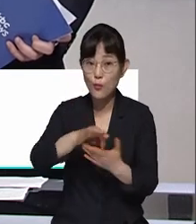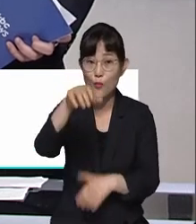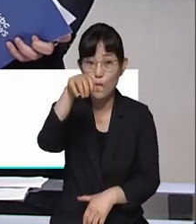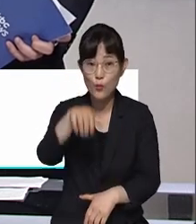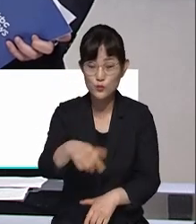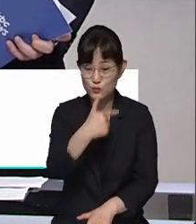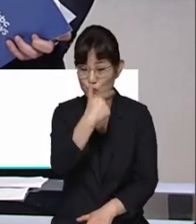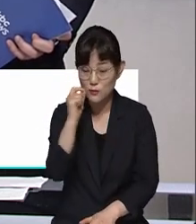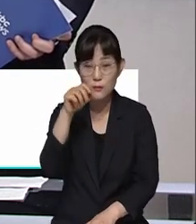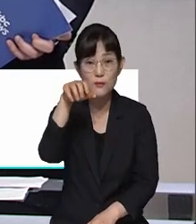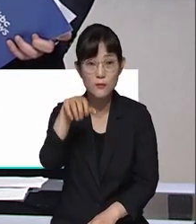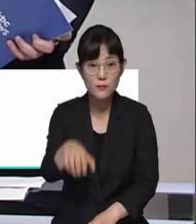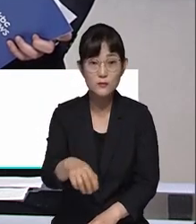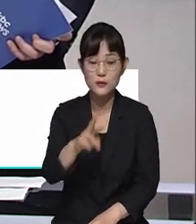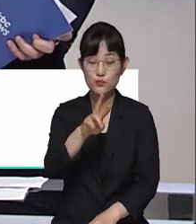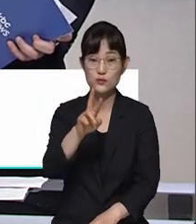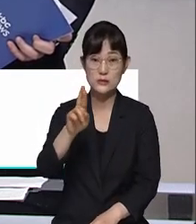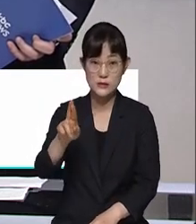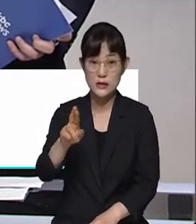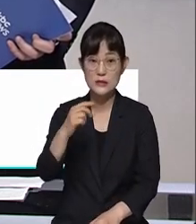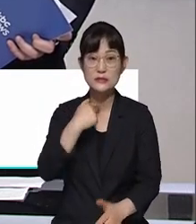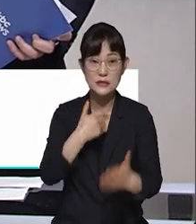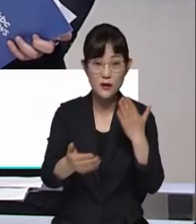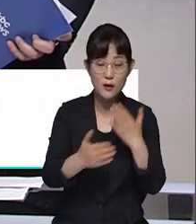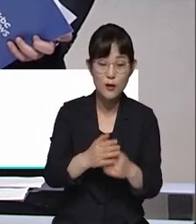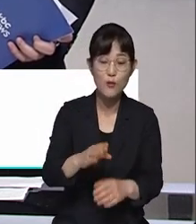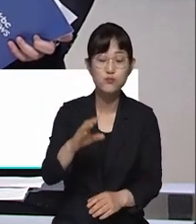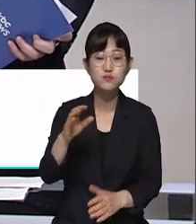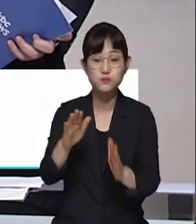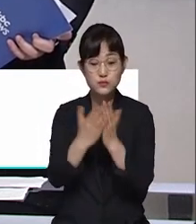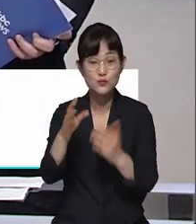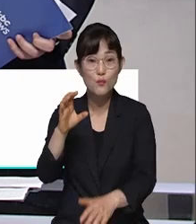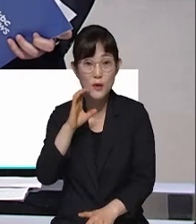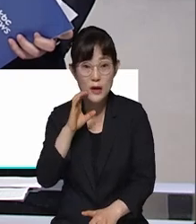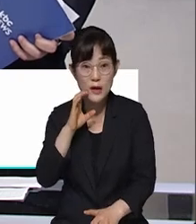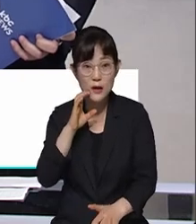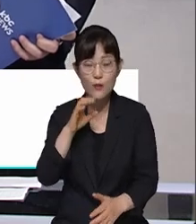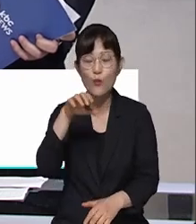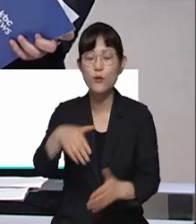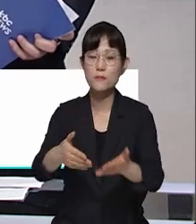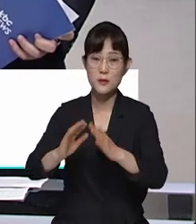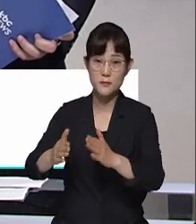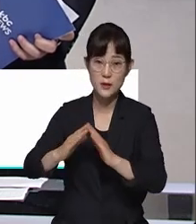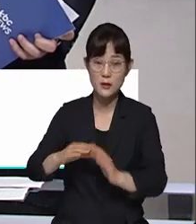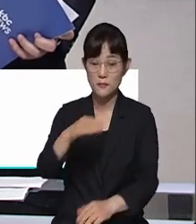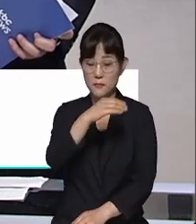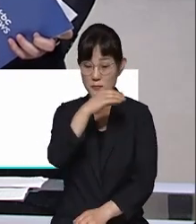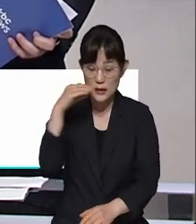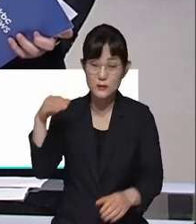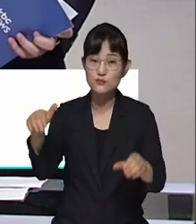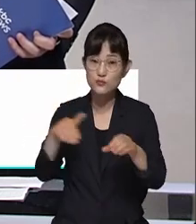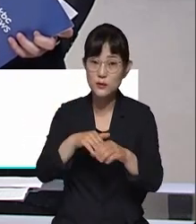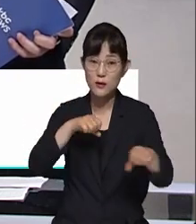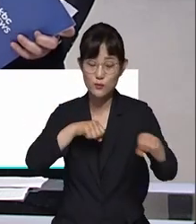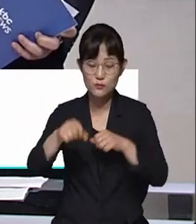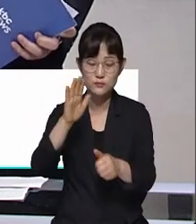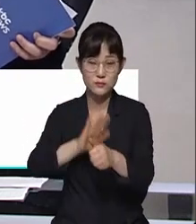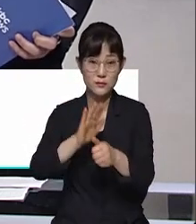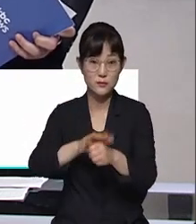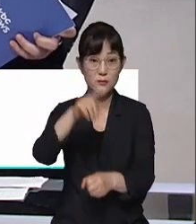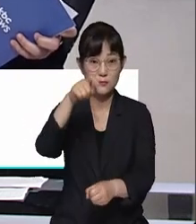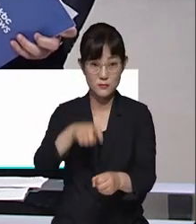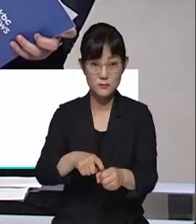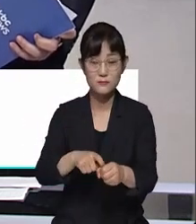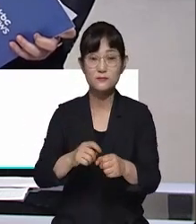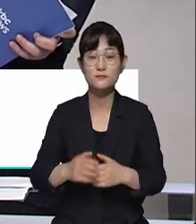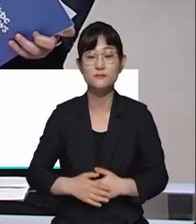시설이 부족한 지역에 VR 체험과 북카페 등을 즐길 수 있는 자율공간을 조성해 건전한 문화활동을 지원한다는 취지입니다.